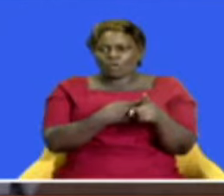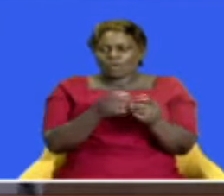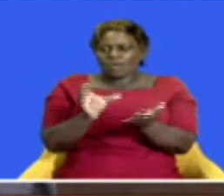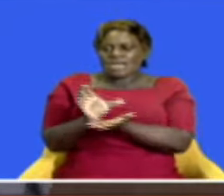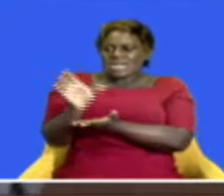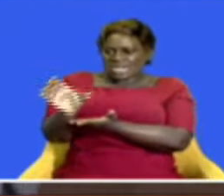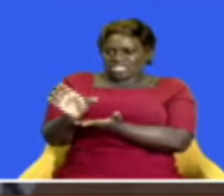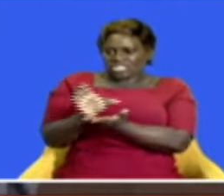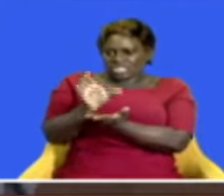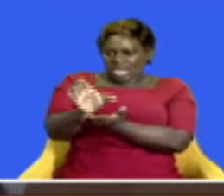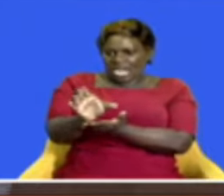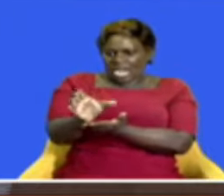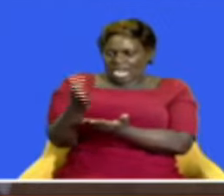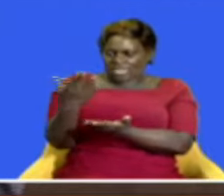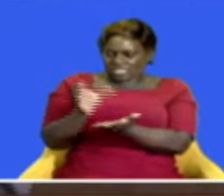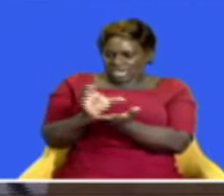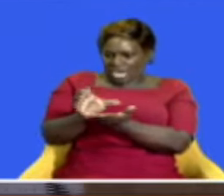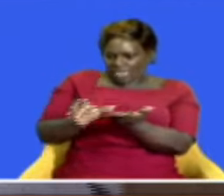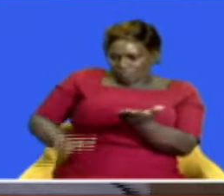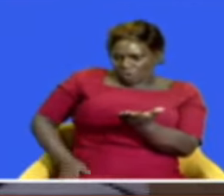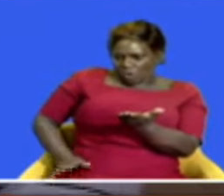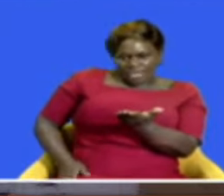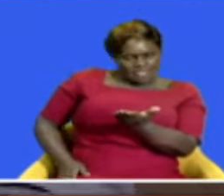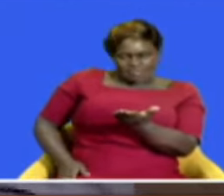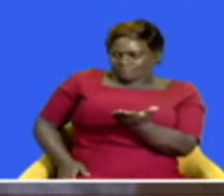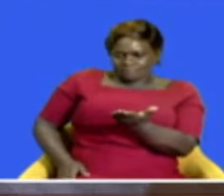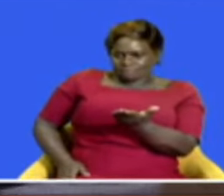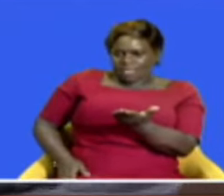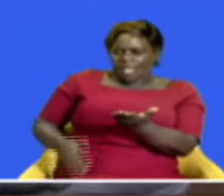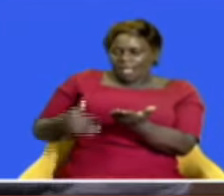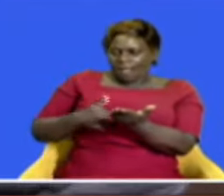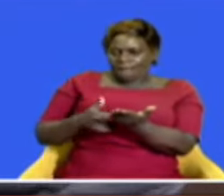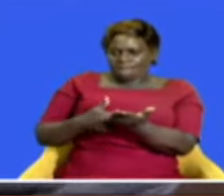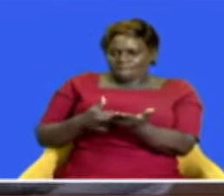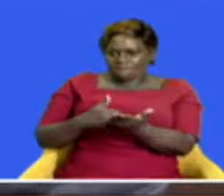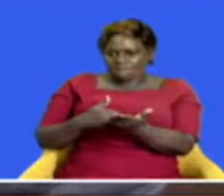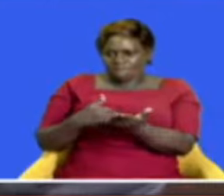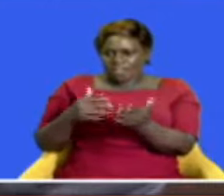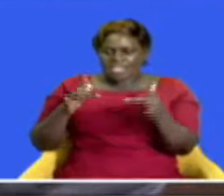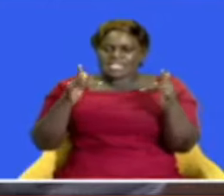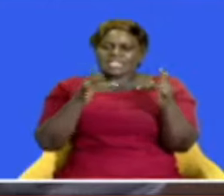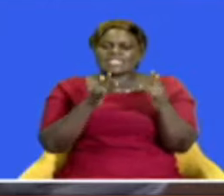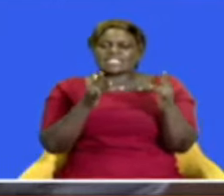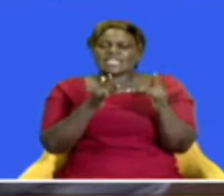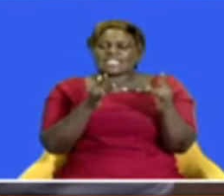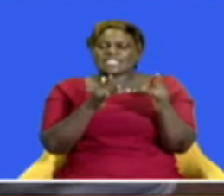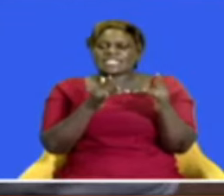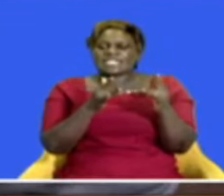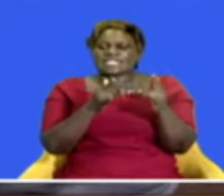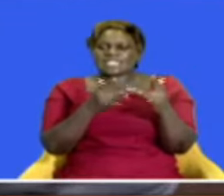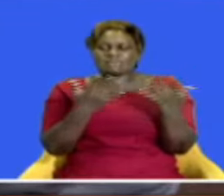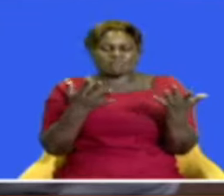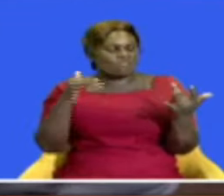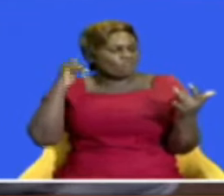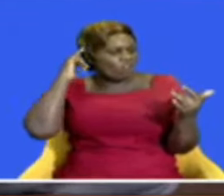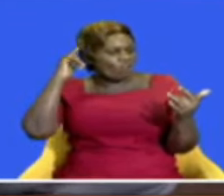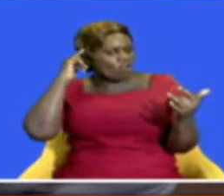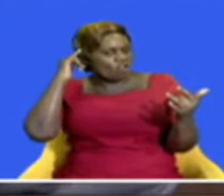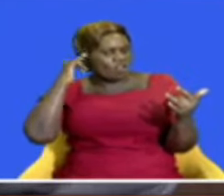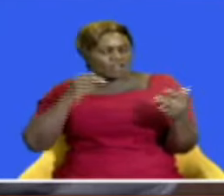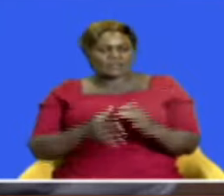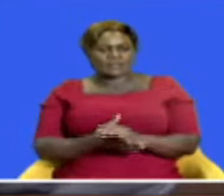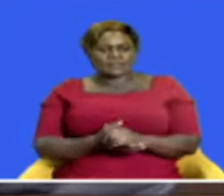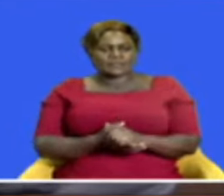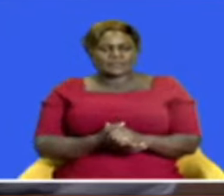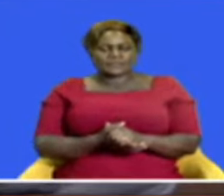cash yenye watu wanabeba kwenye mfuko, kwenye vibeti, na kuweka pesa kwenye kwenye simu na huduma